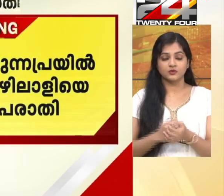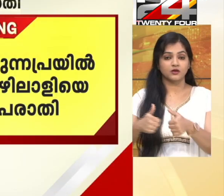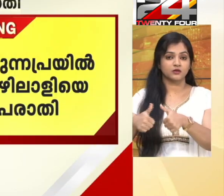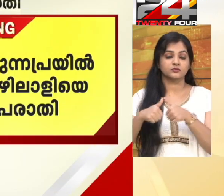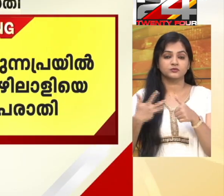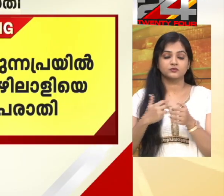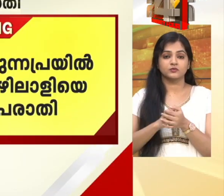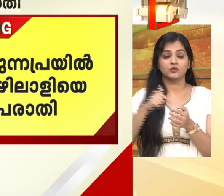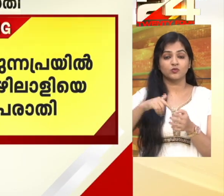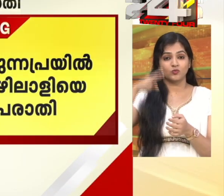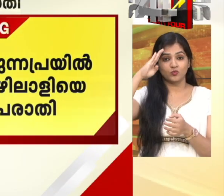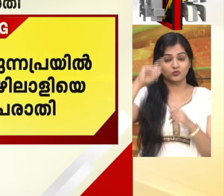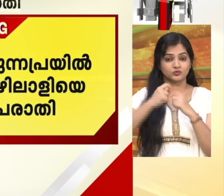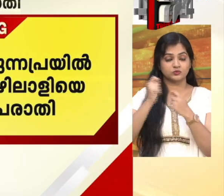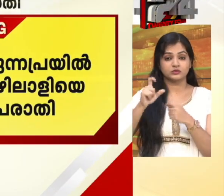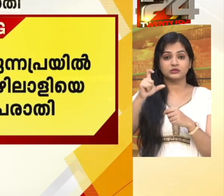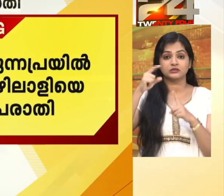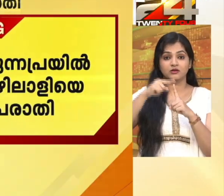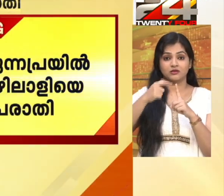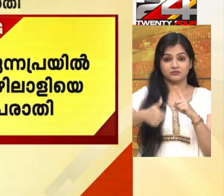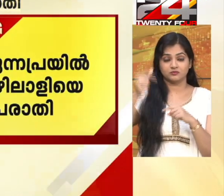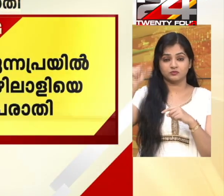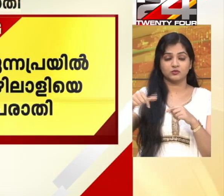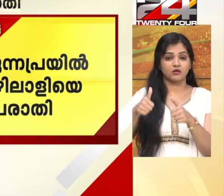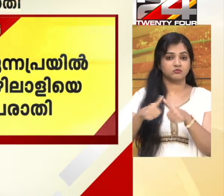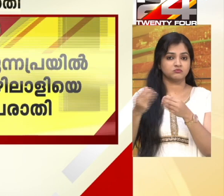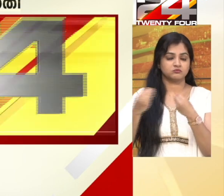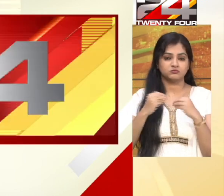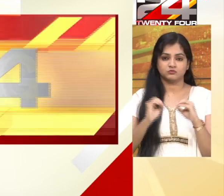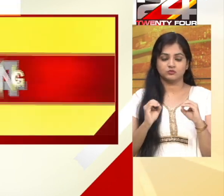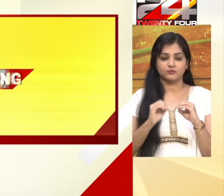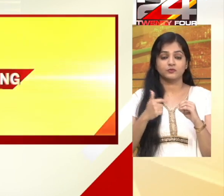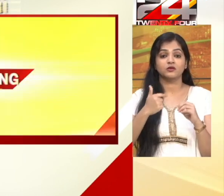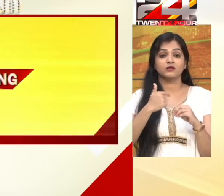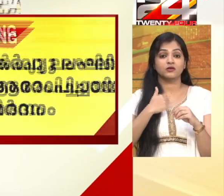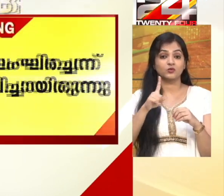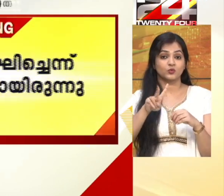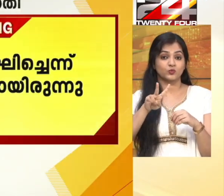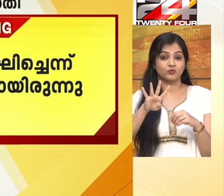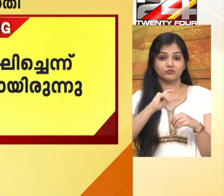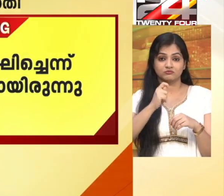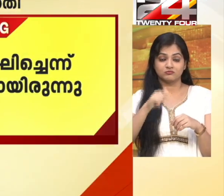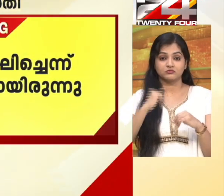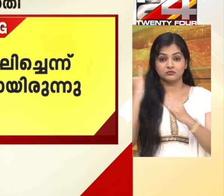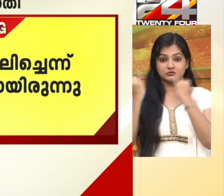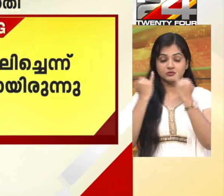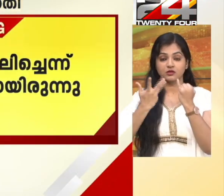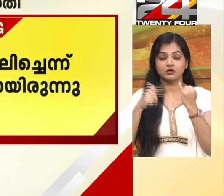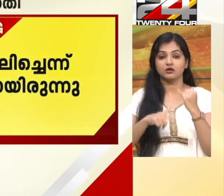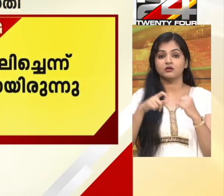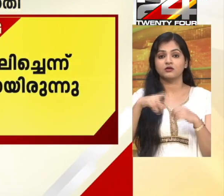നമ്മളിപ്പോൾ പോലീസിൽ നിന്ന് നമ്മൾ സിഐ എന്തെങ്കിലും വിശദീകരണത്തിന് തയ്യാറായിട്ടില്ല പക്ഷേ ഈ വിഷയത്തിൽ നമ്മൾ ഒരു അന്വേഷണം നടത്തിയതിൽ നിന്ന് മനസ്സിലാകുന്നത് കർഫ്യൂ